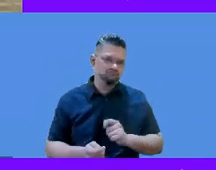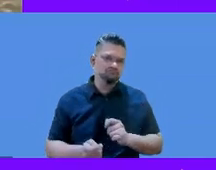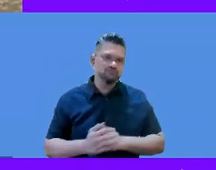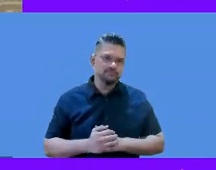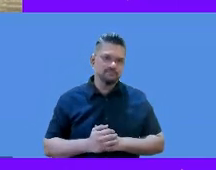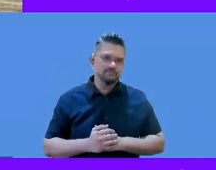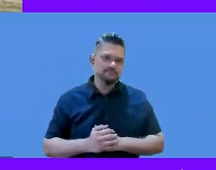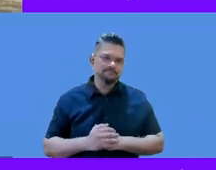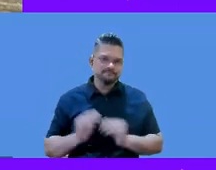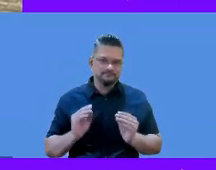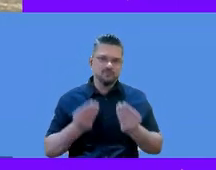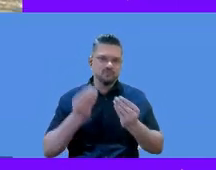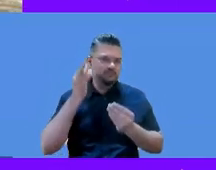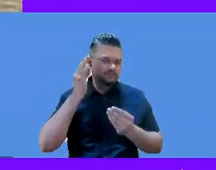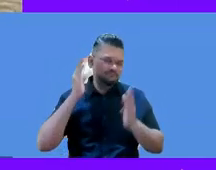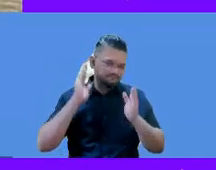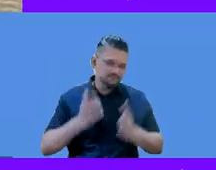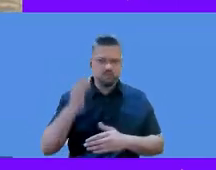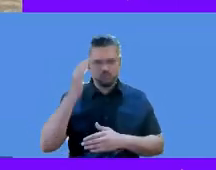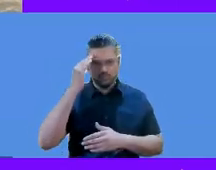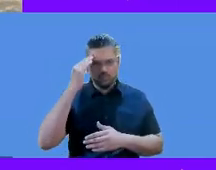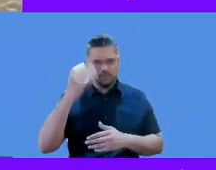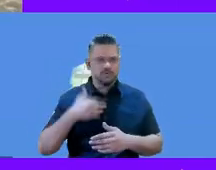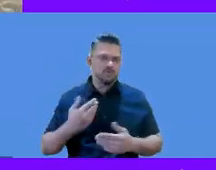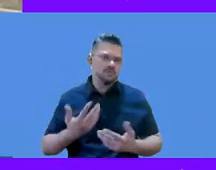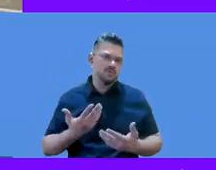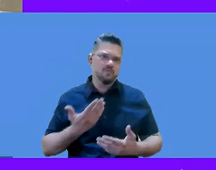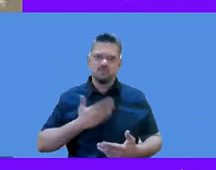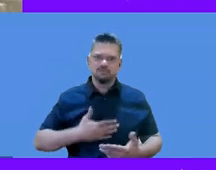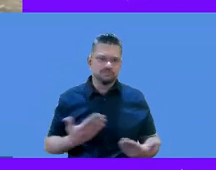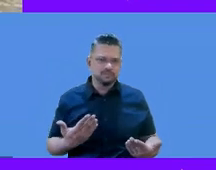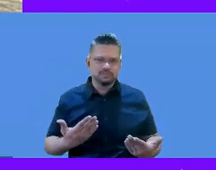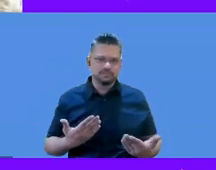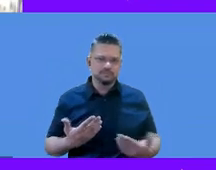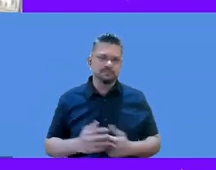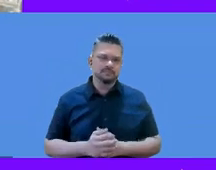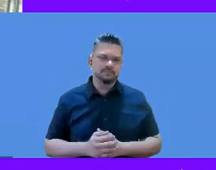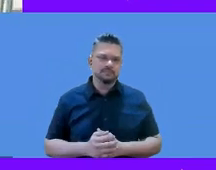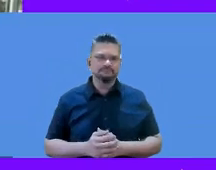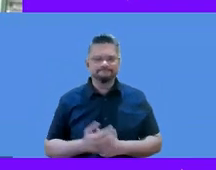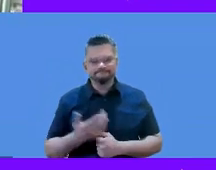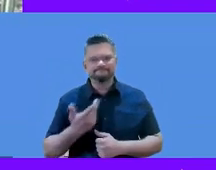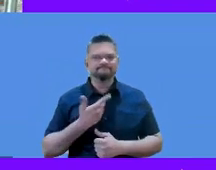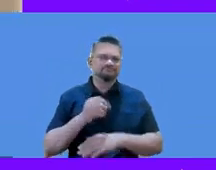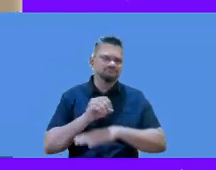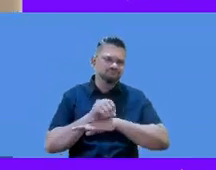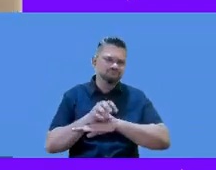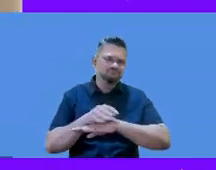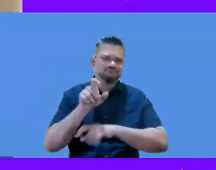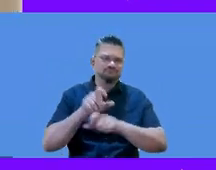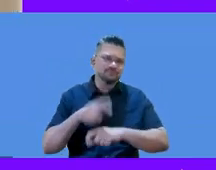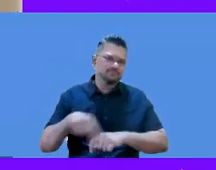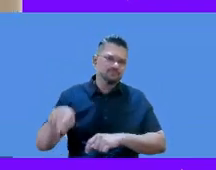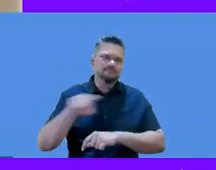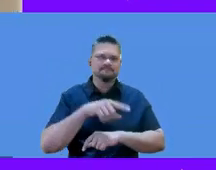Kitu ambacho ningeshauri kifanyike kuboresha hiyo safari ni kwamba miundombinu